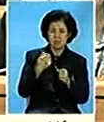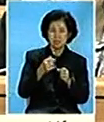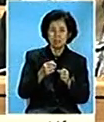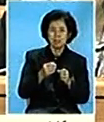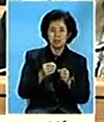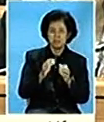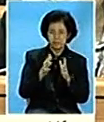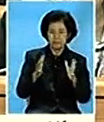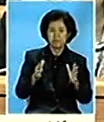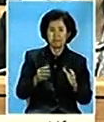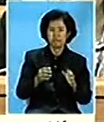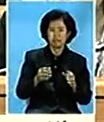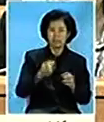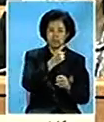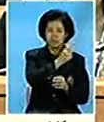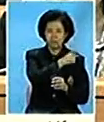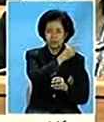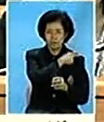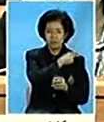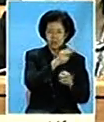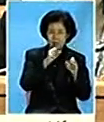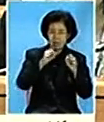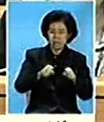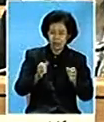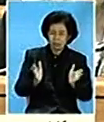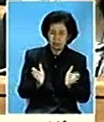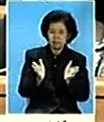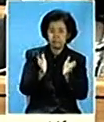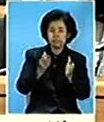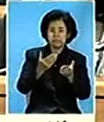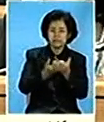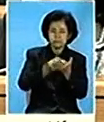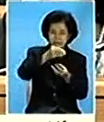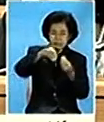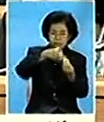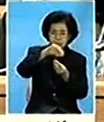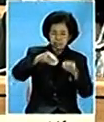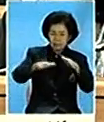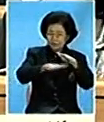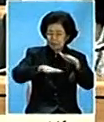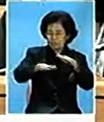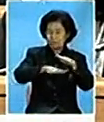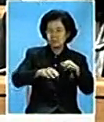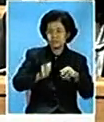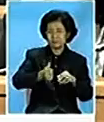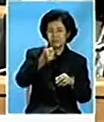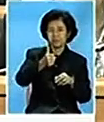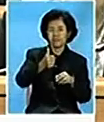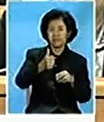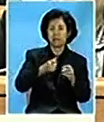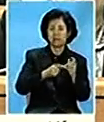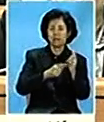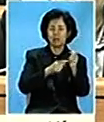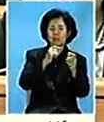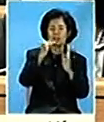ล้วท่านเชื่อหรือไม่ว่ากำนันผู้ใหญ่บ้านเนี่ยสามารถขับเคลื่อนเศรษฐกิจพอเพียงในพื้นที่ได้อย่างมีประสิทธิภาพยกตัวอย่างที่จังหวัด